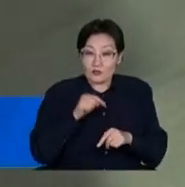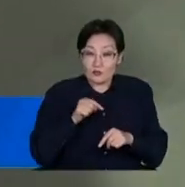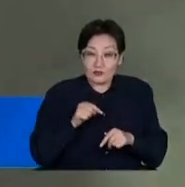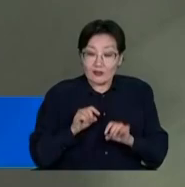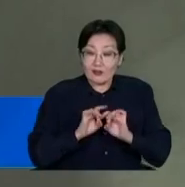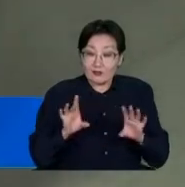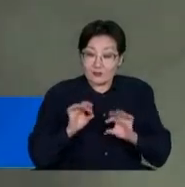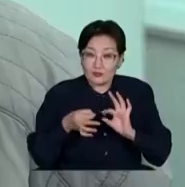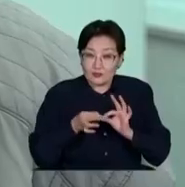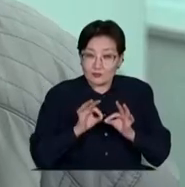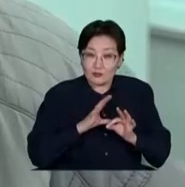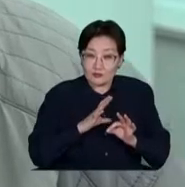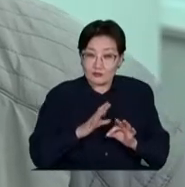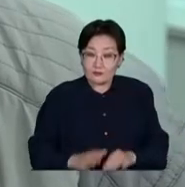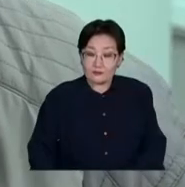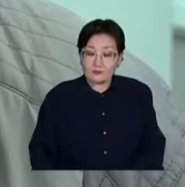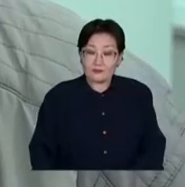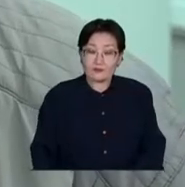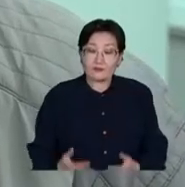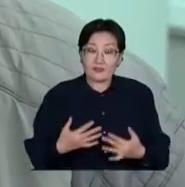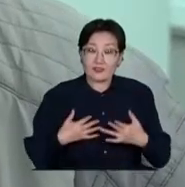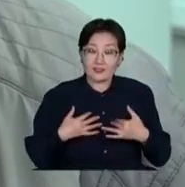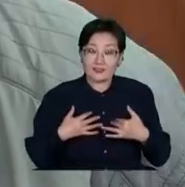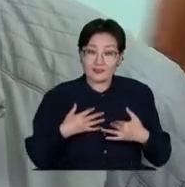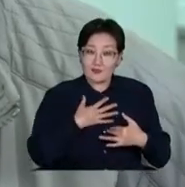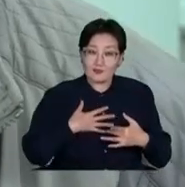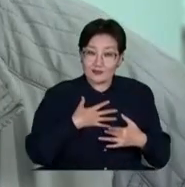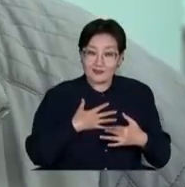жеткізу қиынға түсті. Енді дірілдеп тұрмын қазір.